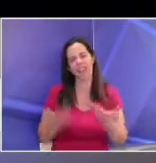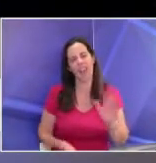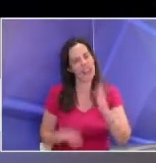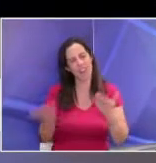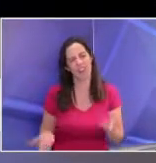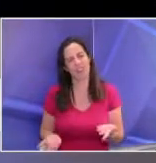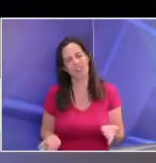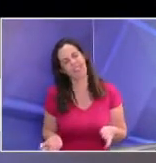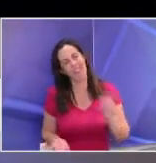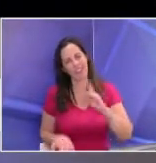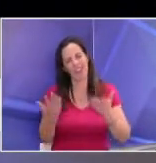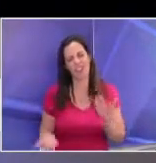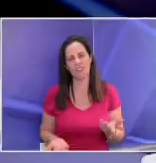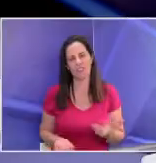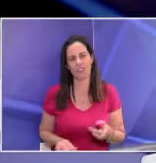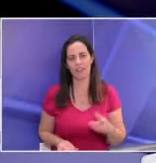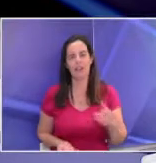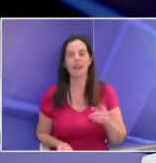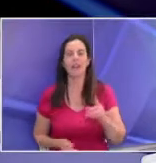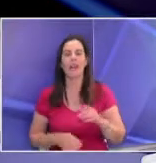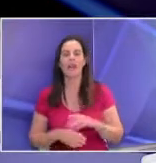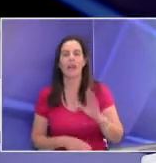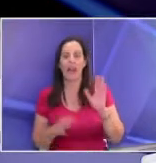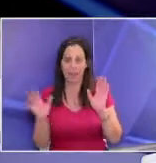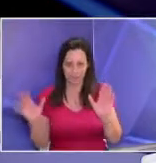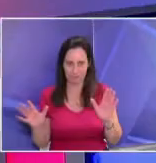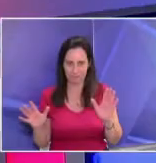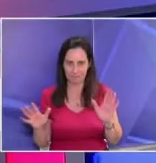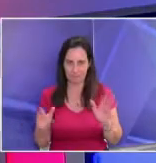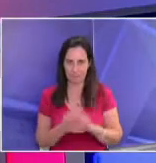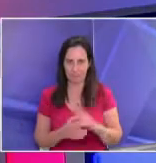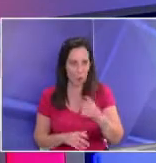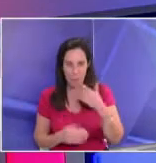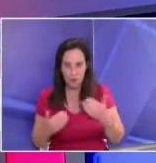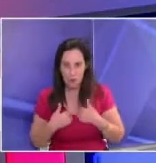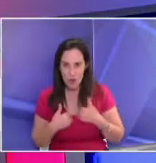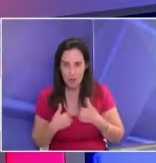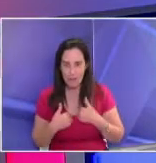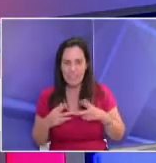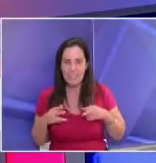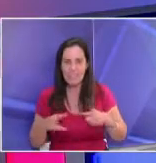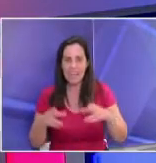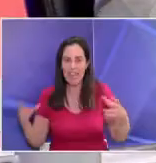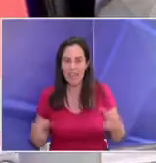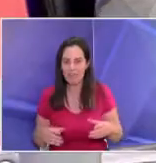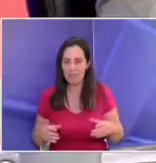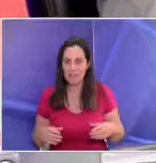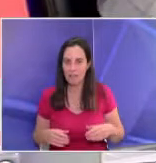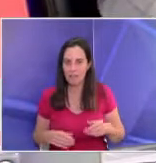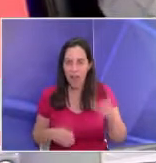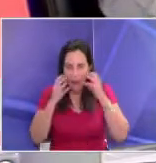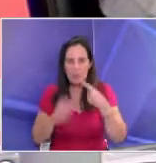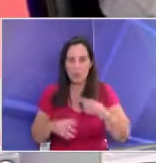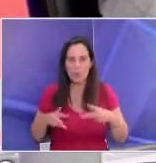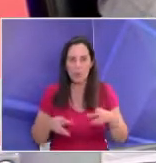היו מסיתים. לא אמרנו על ימין שהוא בוגד. באמת? לא אמרו עלינו שם סרטן בגוף האומה? לא? לא. רבין